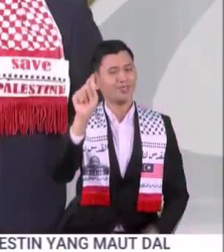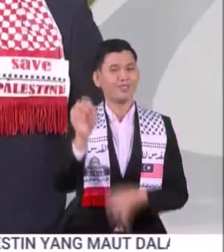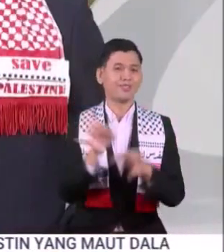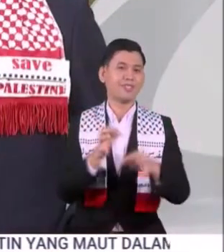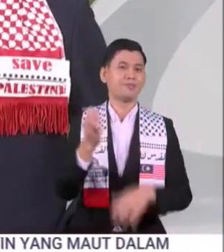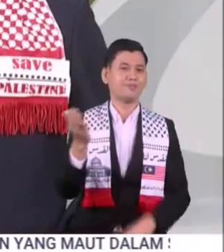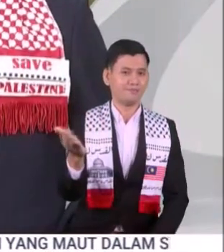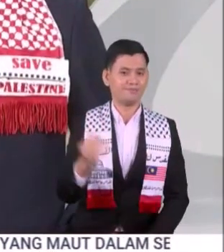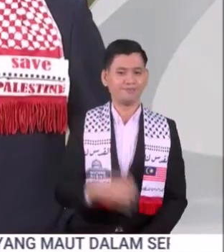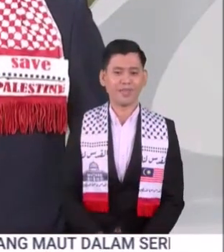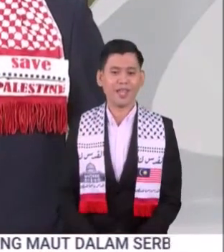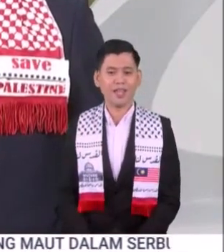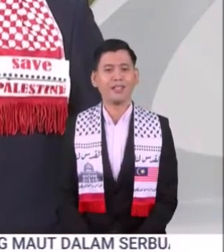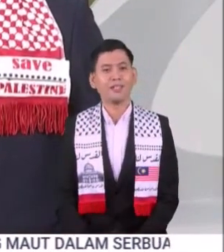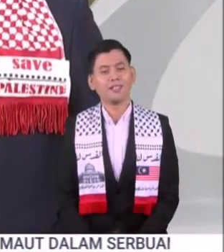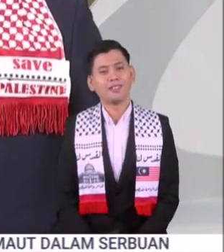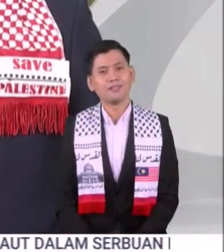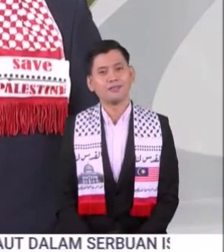Rahim